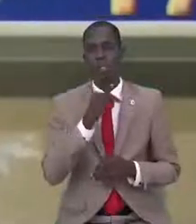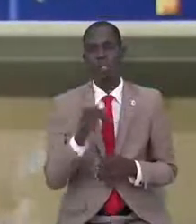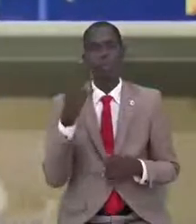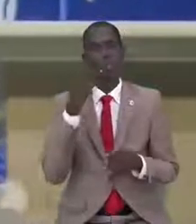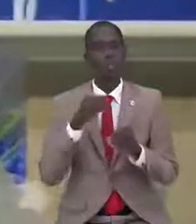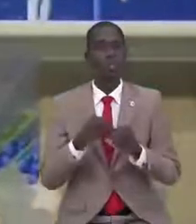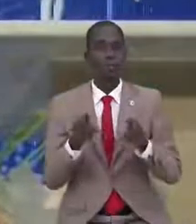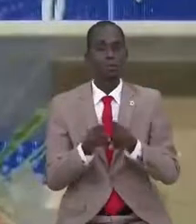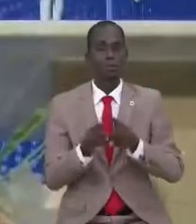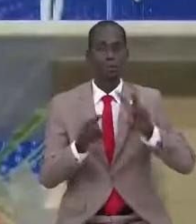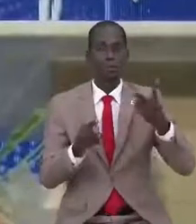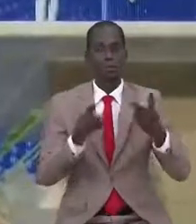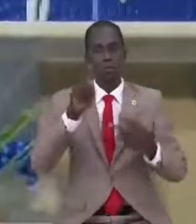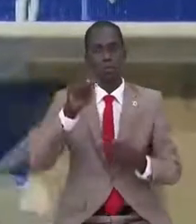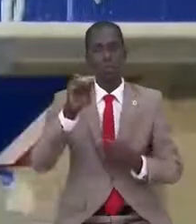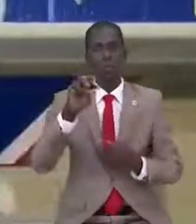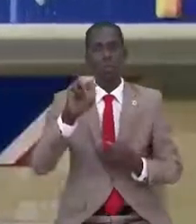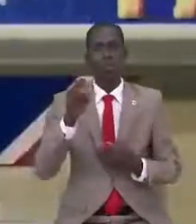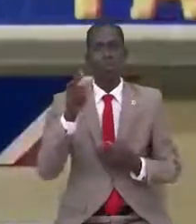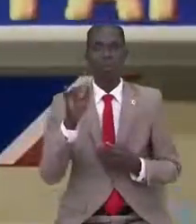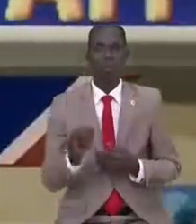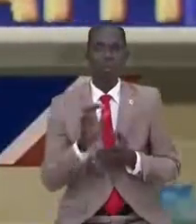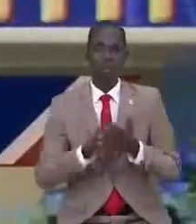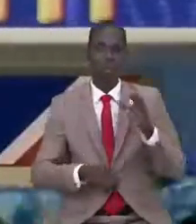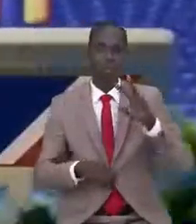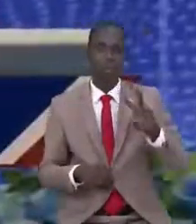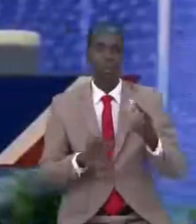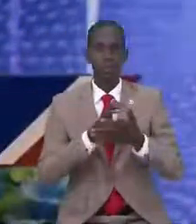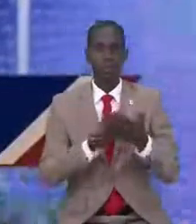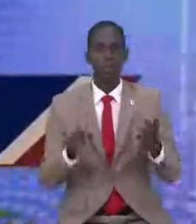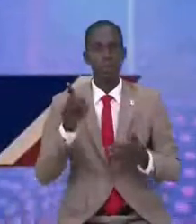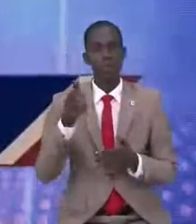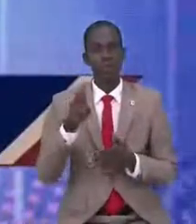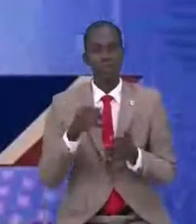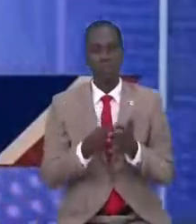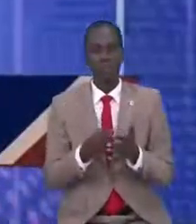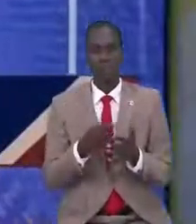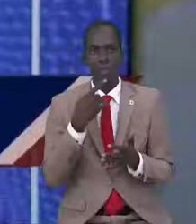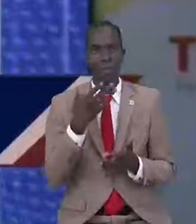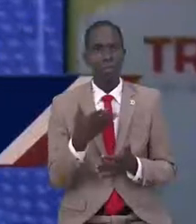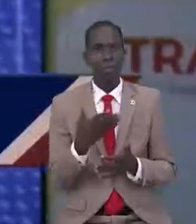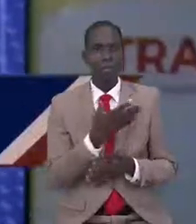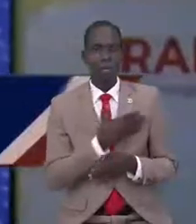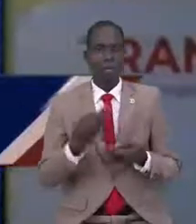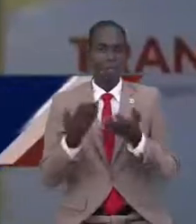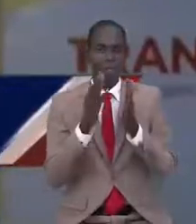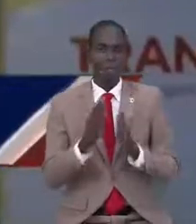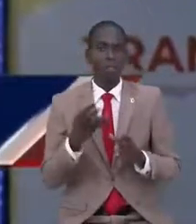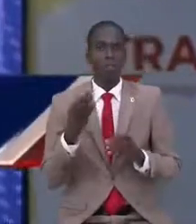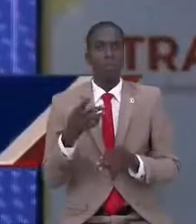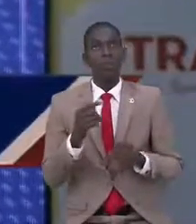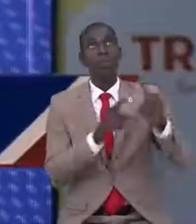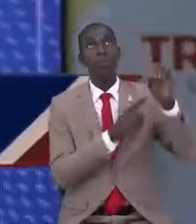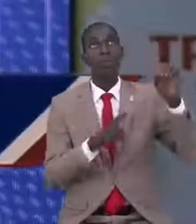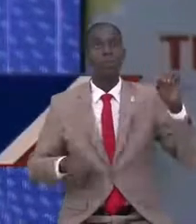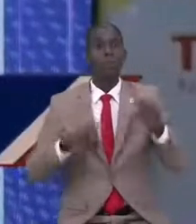Voyons, 2 Timothée, chapitre 2, verset 24. Or, il